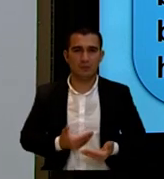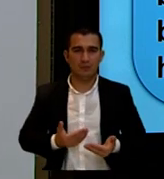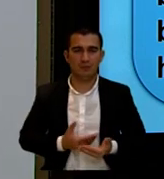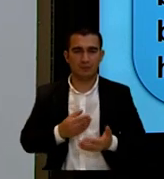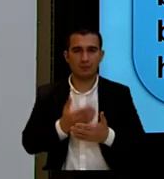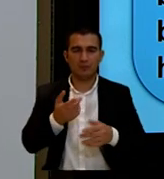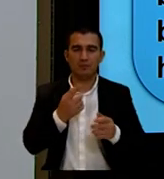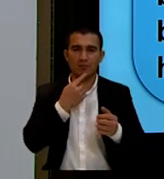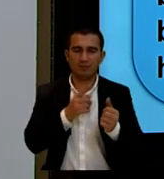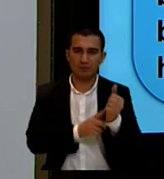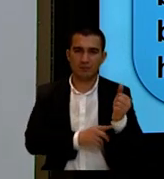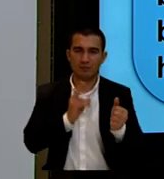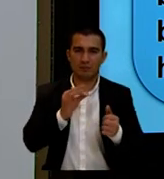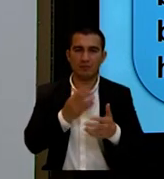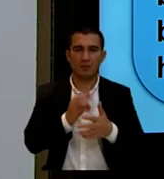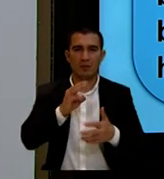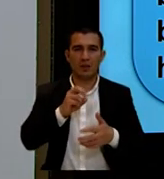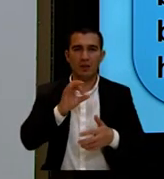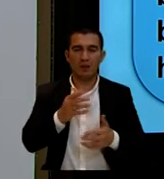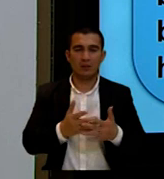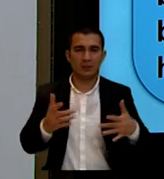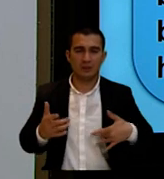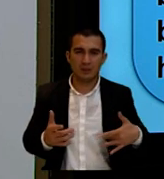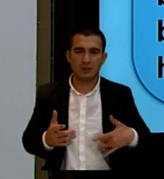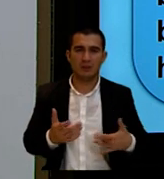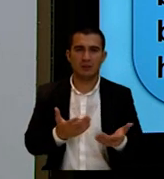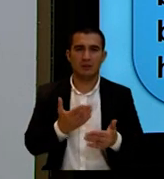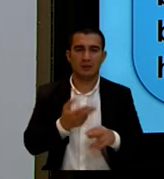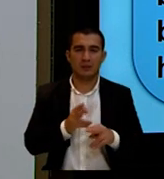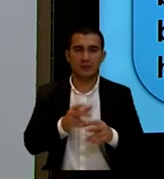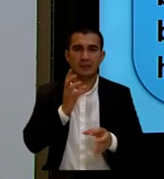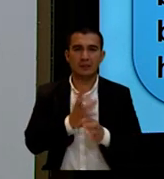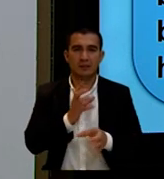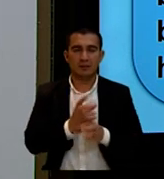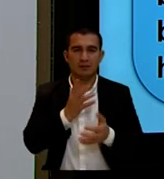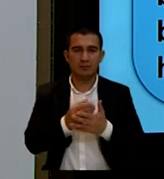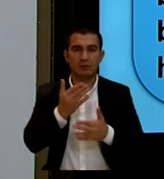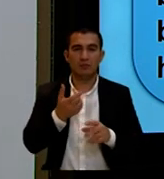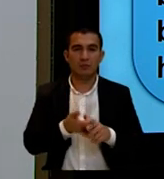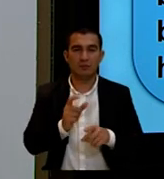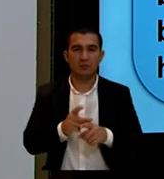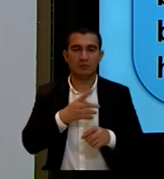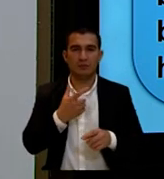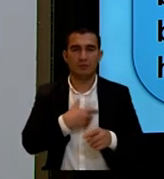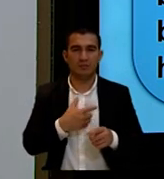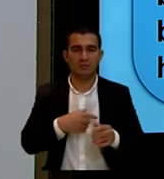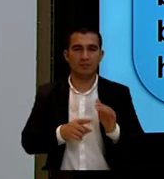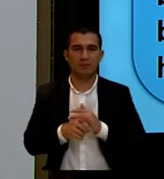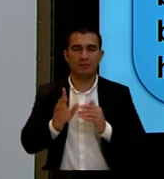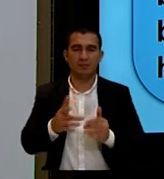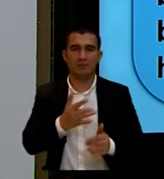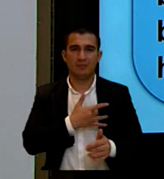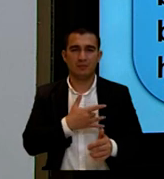qon, taloq, jigar va suyak ko'migida ishlab chiqariladi.